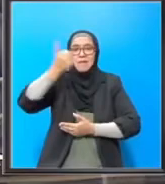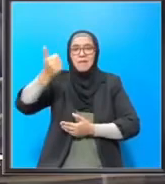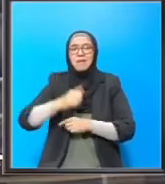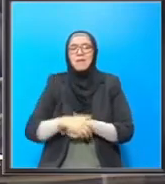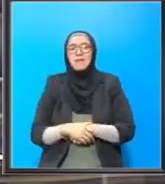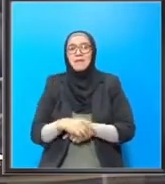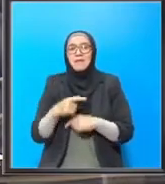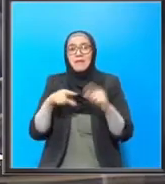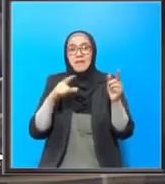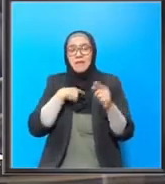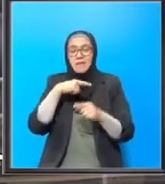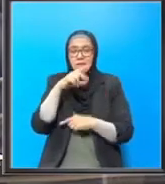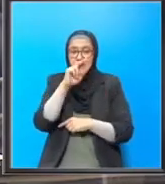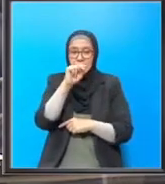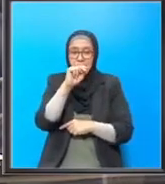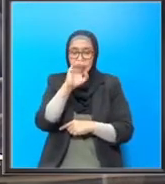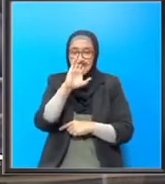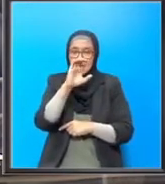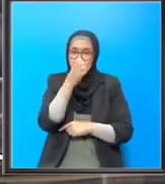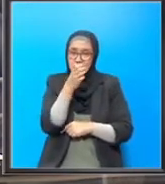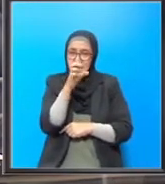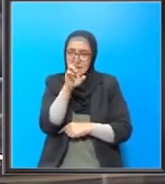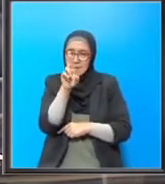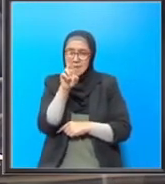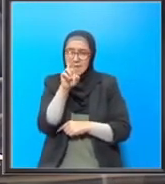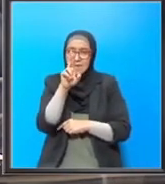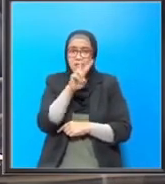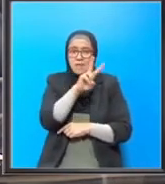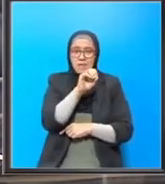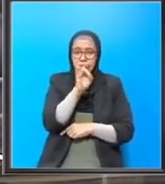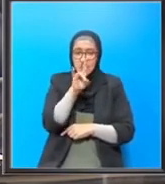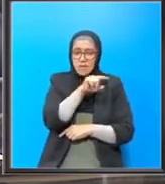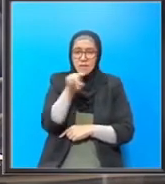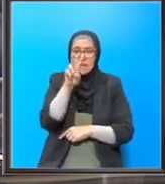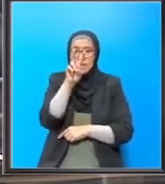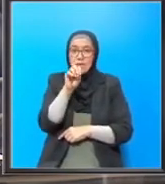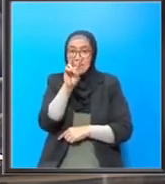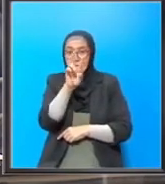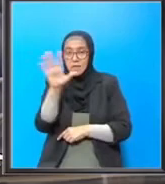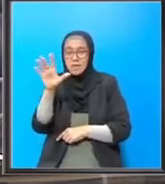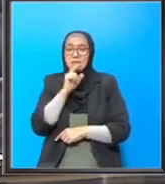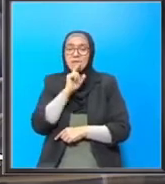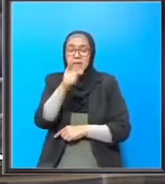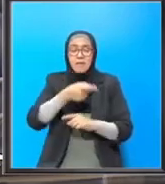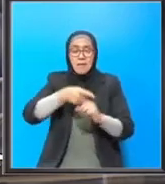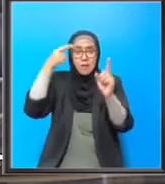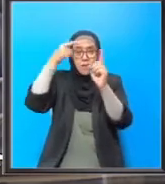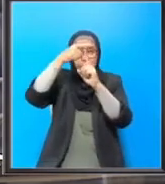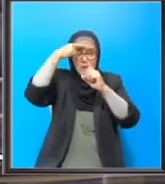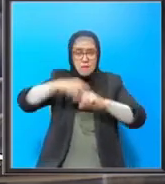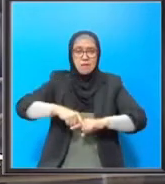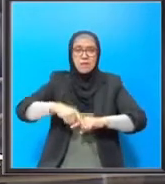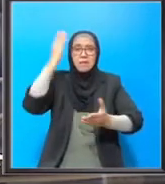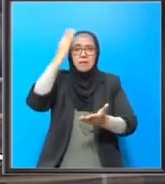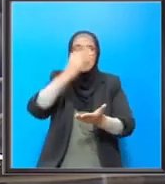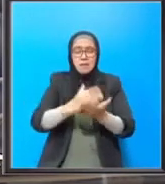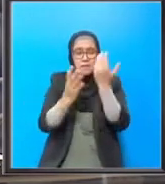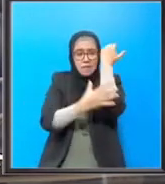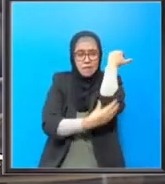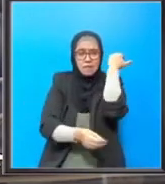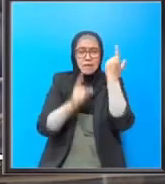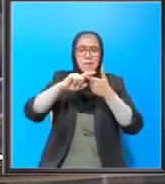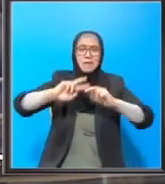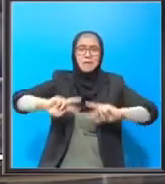Utara NCR 2007 20-25 yang bermatabat kan membasmi kemiskinan meningkat taraf hidup rakyat susnya